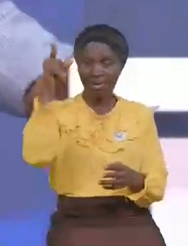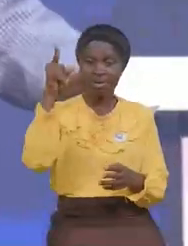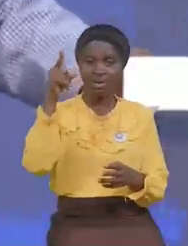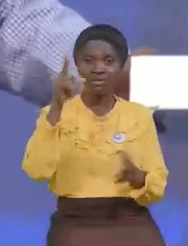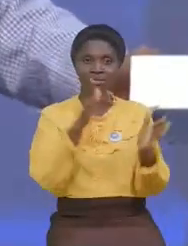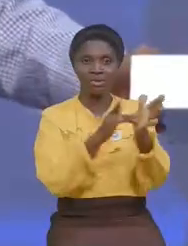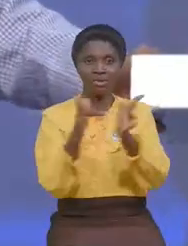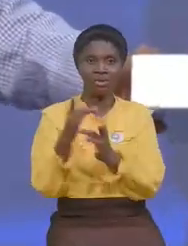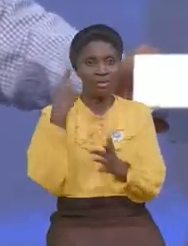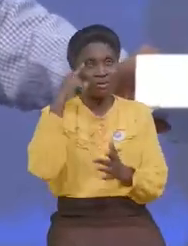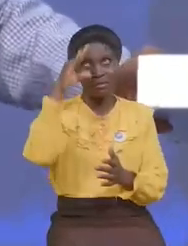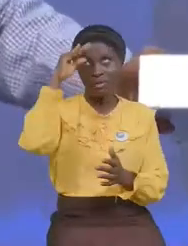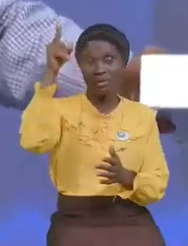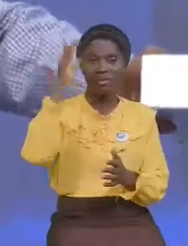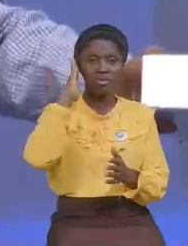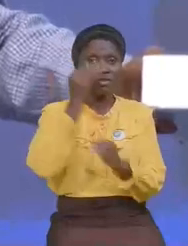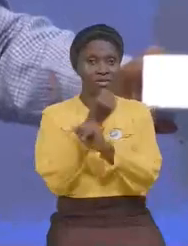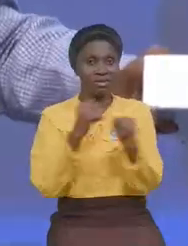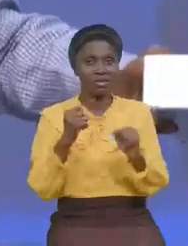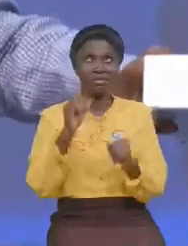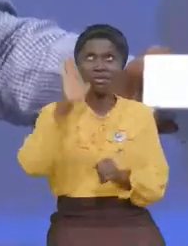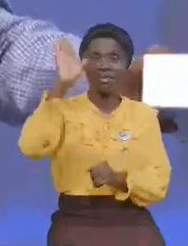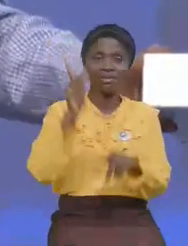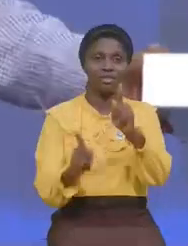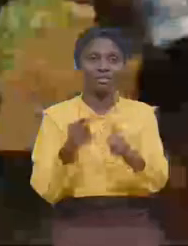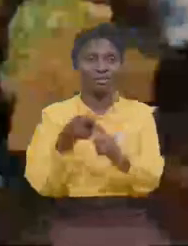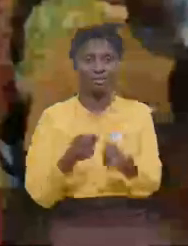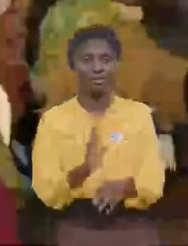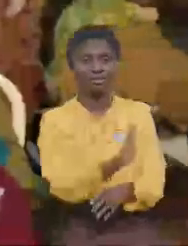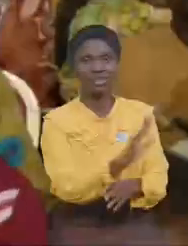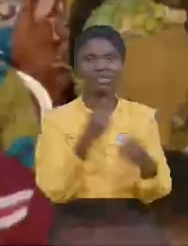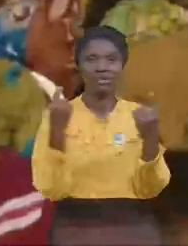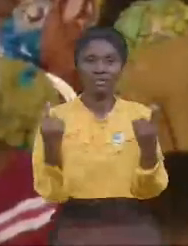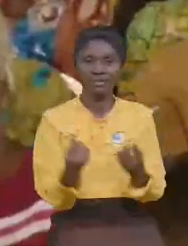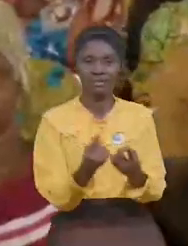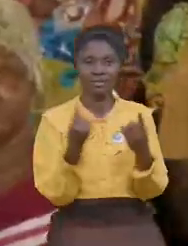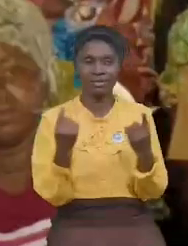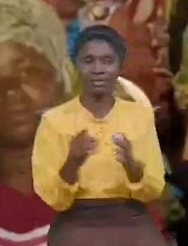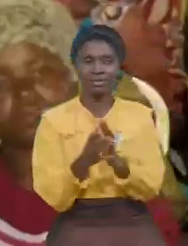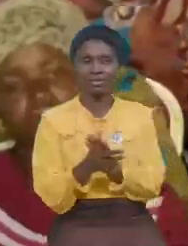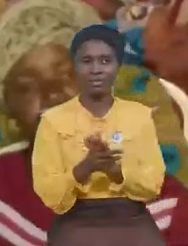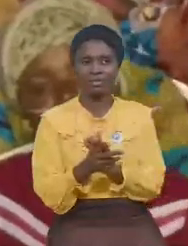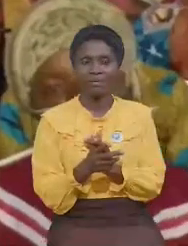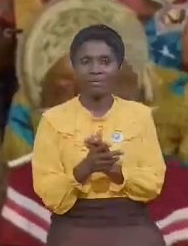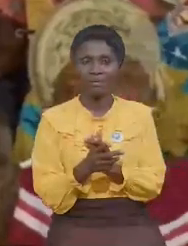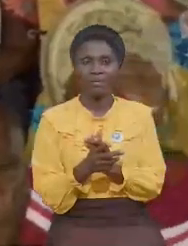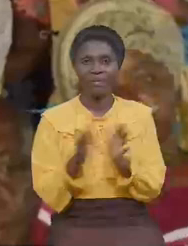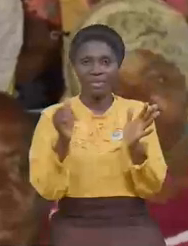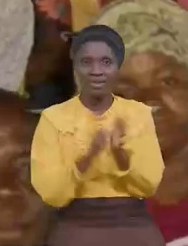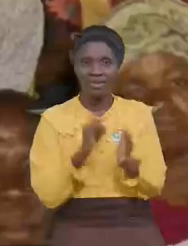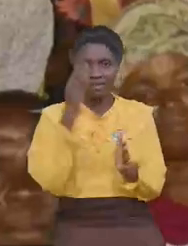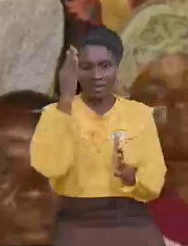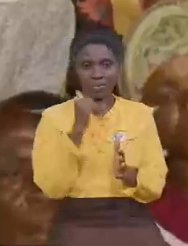car c'est lui qui sauvera son peuple de ses péchés. C'est pourquoi elle est